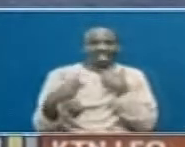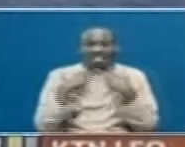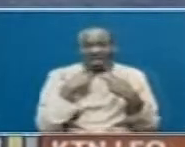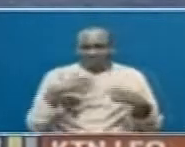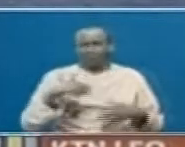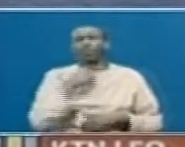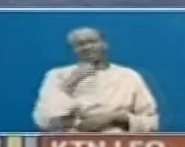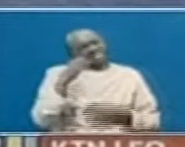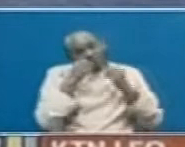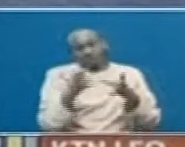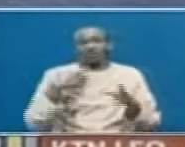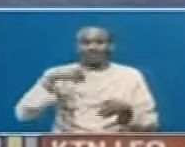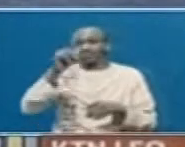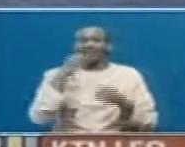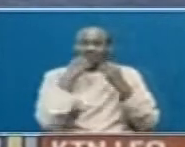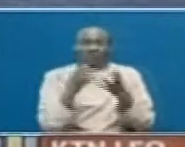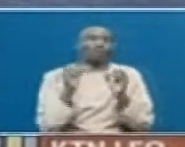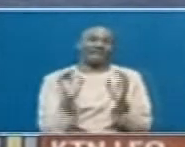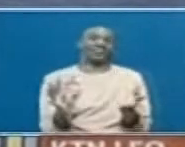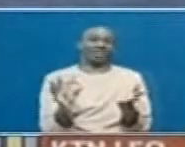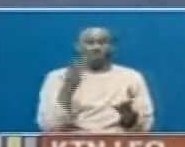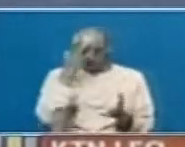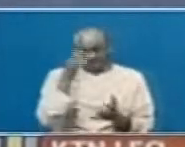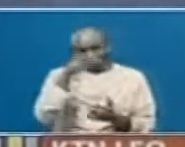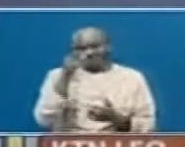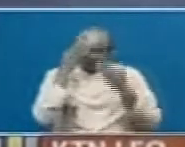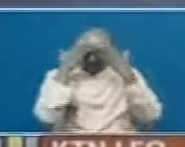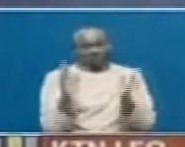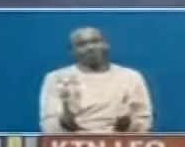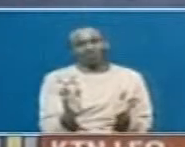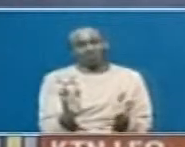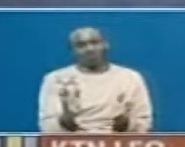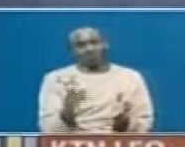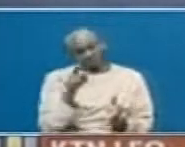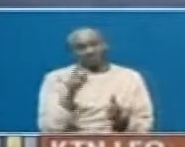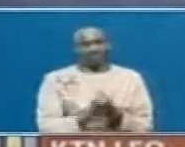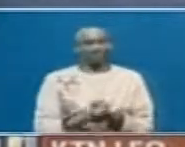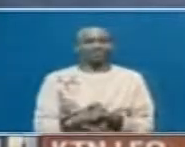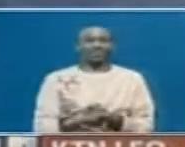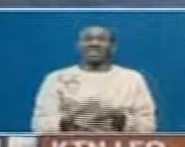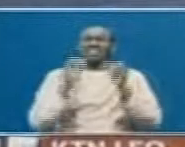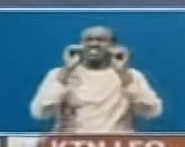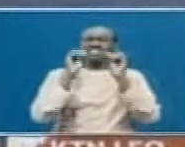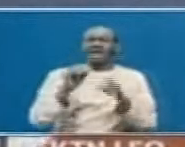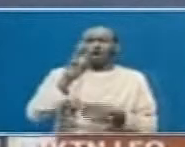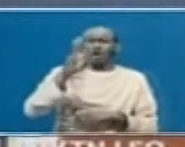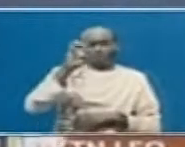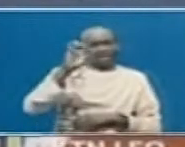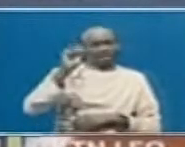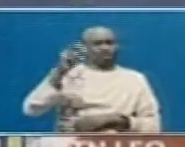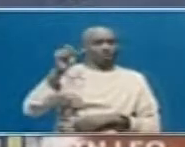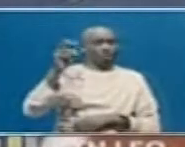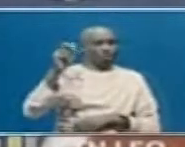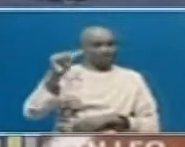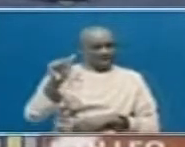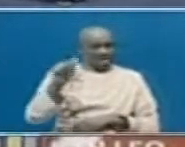kujua mambo ni mambo gani. Mambo gani? Unashafahamu? Kwa hivyo hiyo ni muhimu sana. Ni muhimu sana. Mwalimu Esonga, katika una siku hizi kwenye uwanja